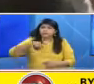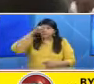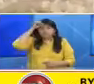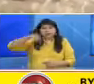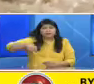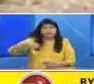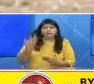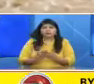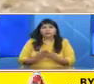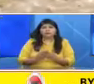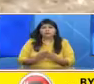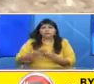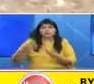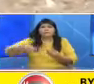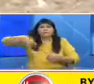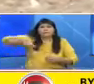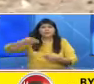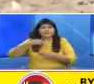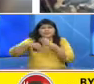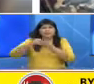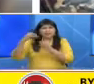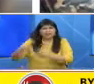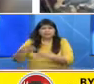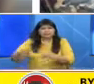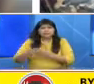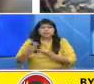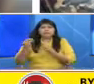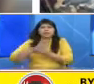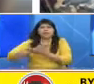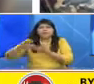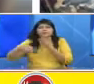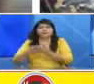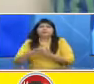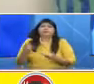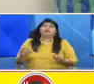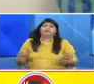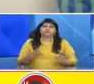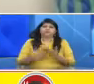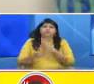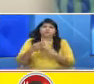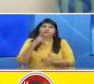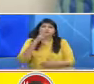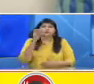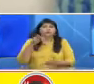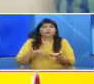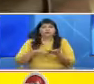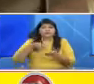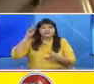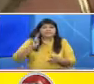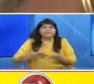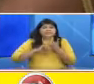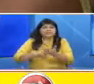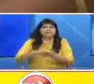को प्लास्टिक कचरे से मुक्ति के रूप में हम मनाएं। 2 अक्टूबर विशेष दिवस के रूप में